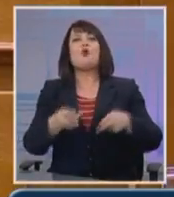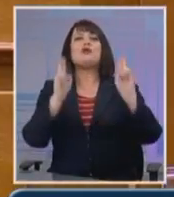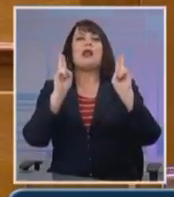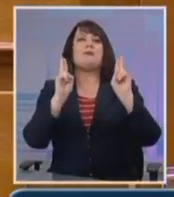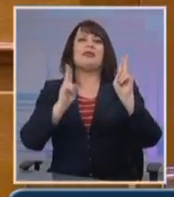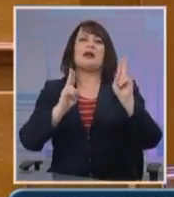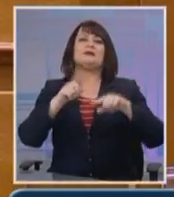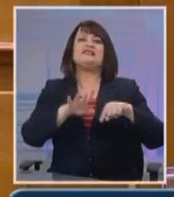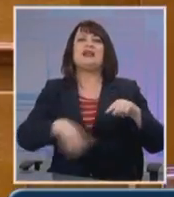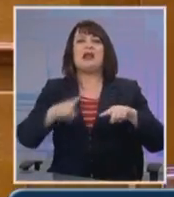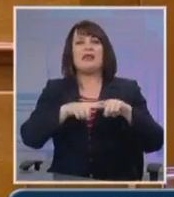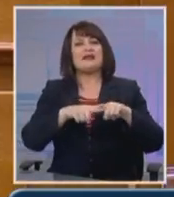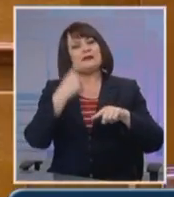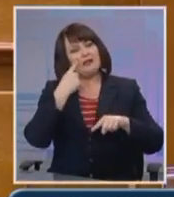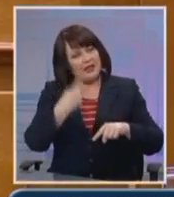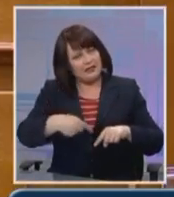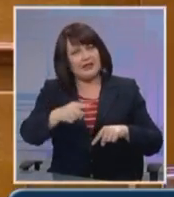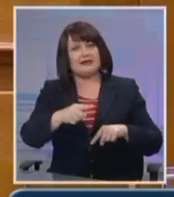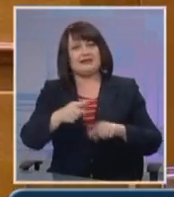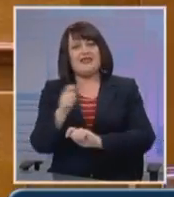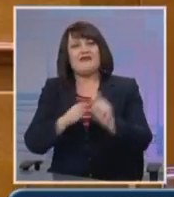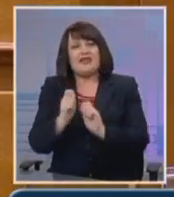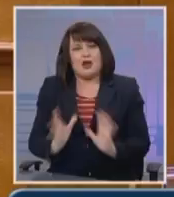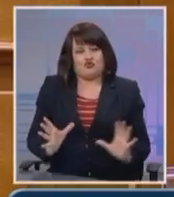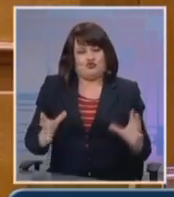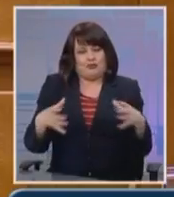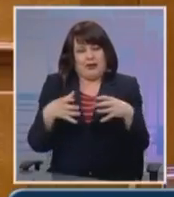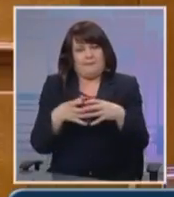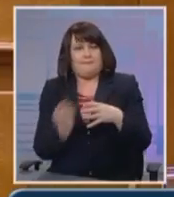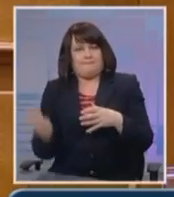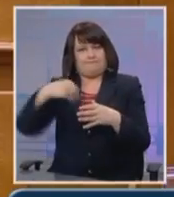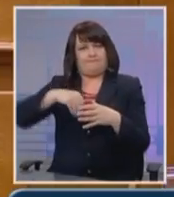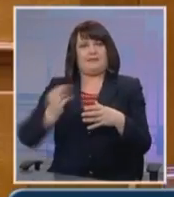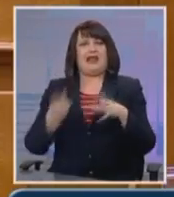λαού και θα εκφραστεί πολιτικά μέσα από τη Νέα Δημοκρατία.